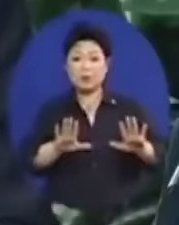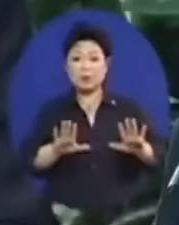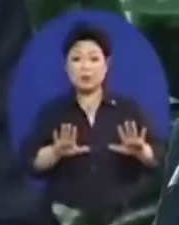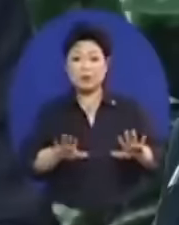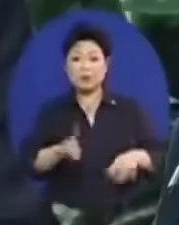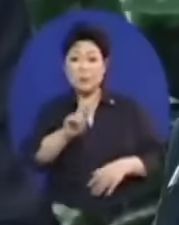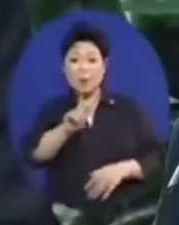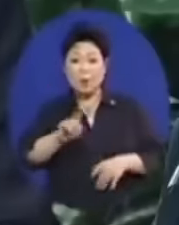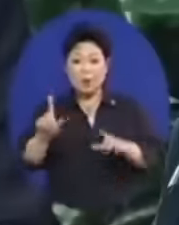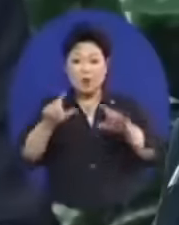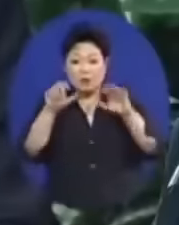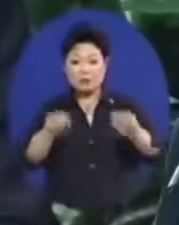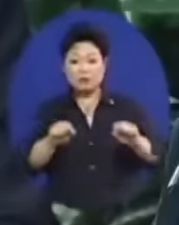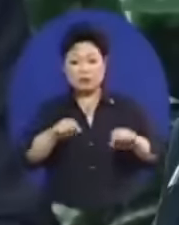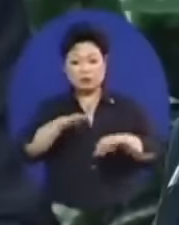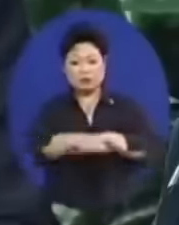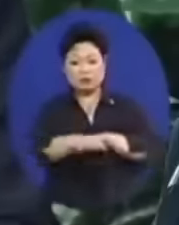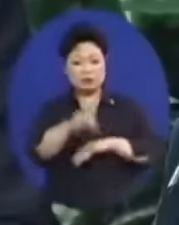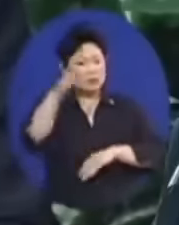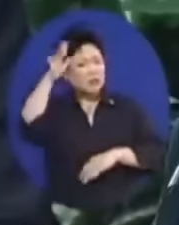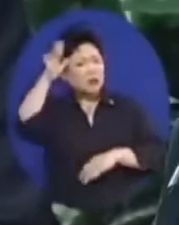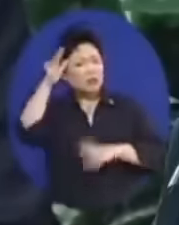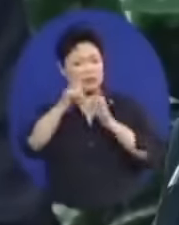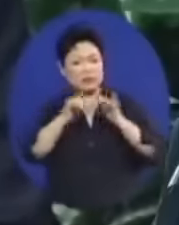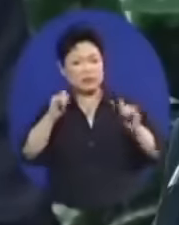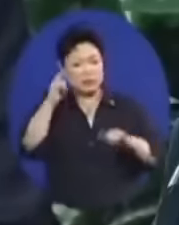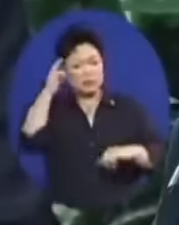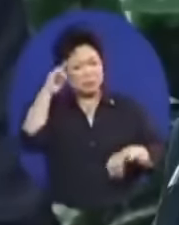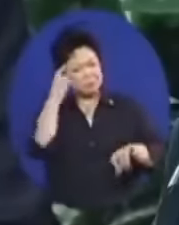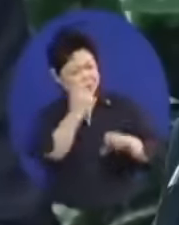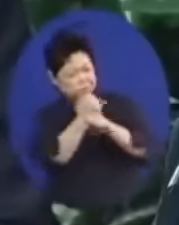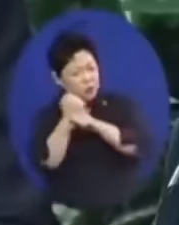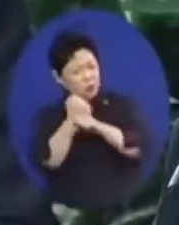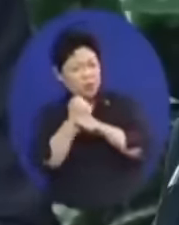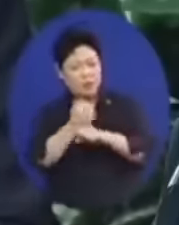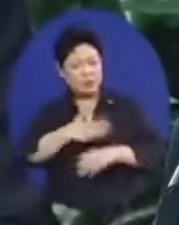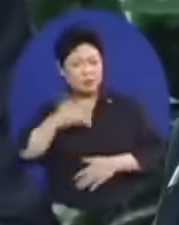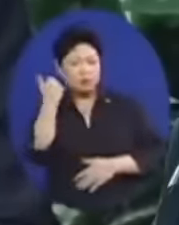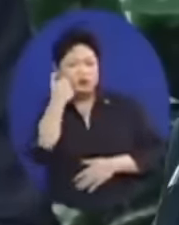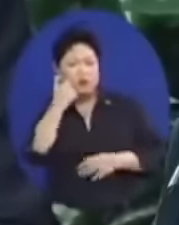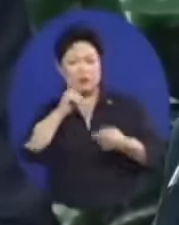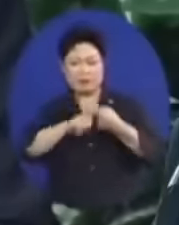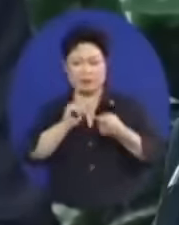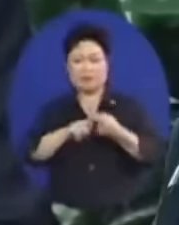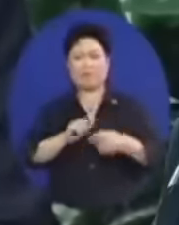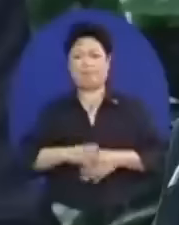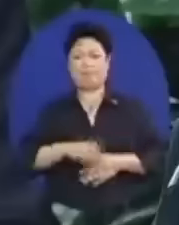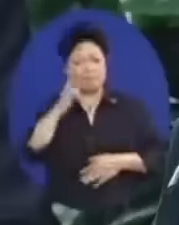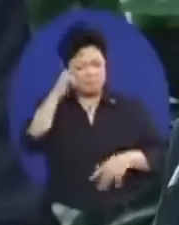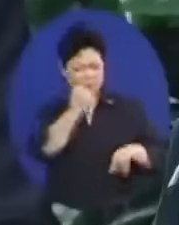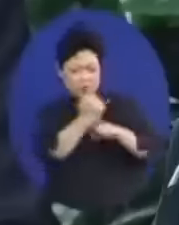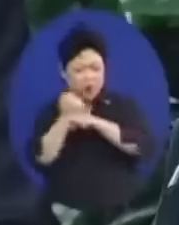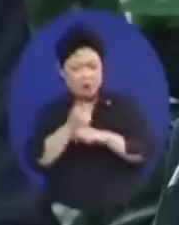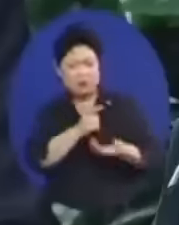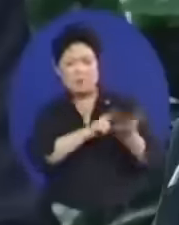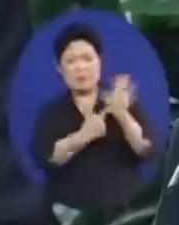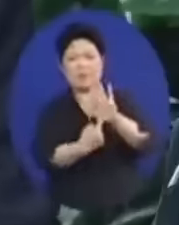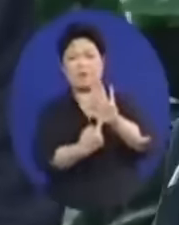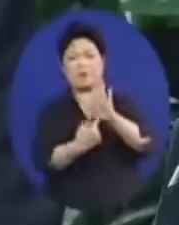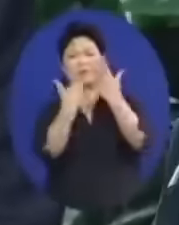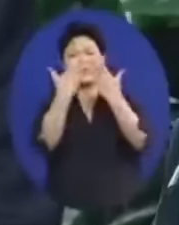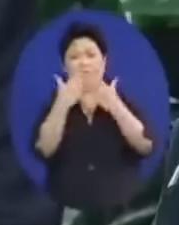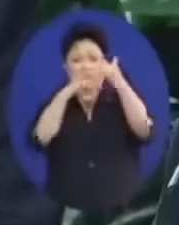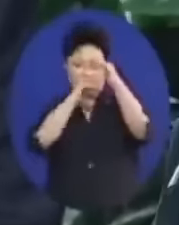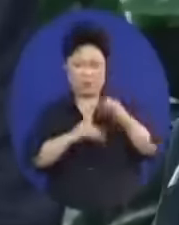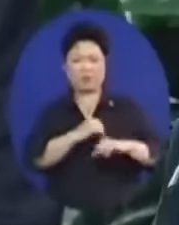말하는 실존주의 철학자들이 머리를 짜내어서 내가 누군가를 연구해서 발표한 것입니다.